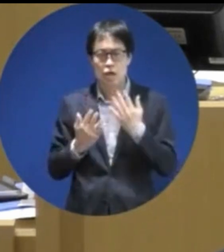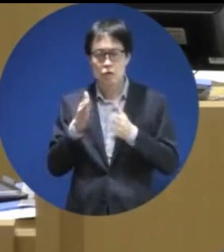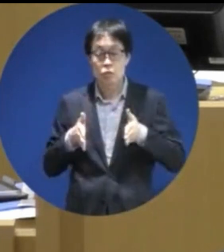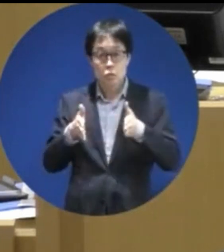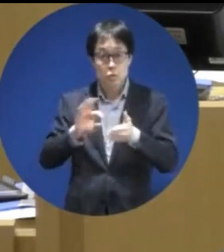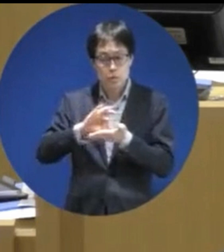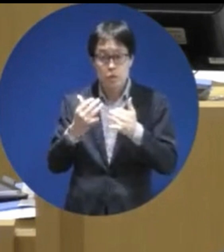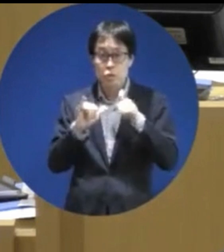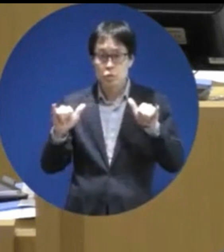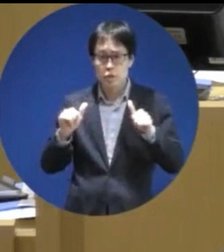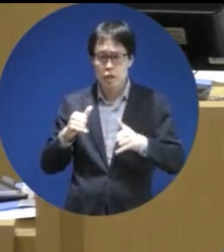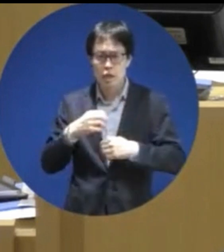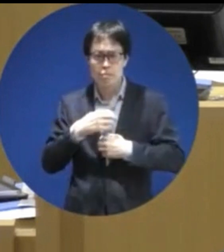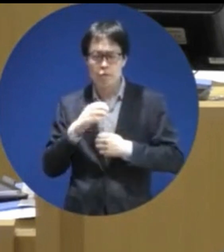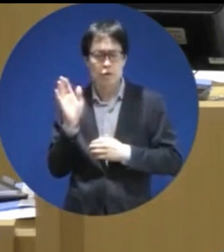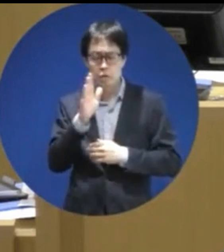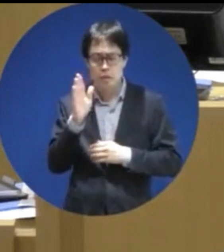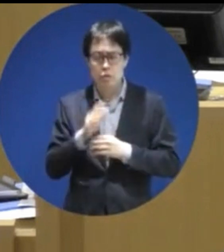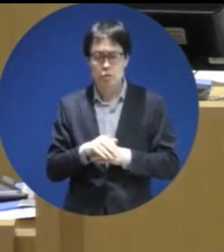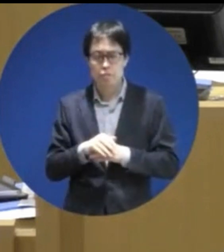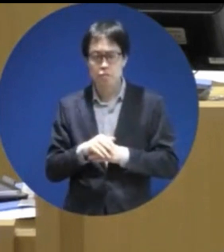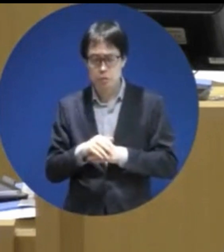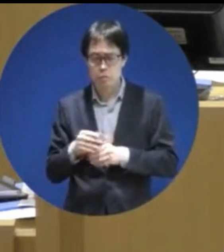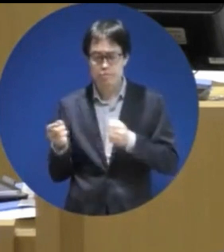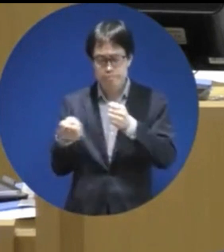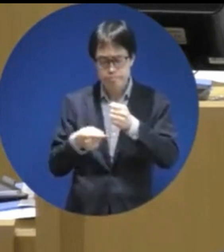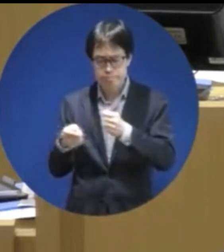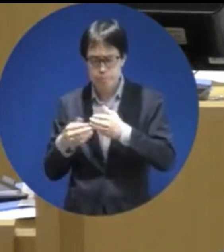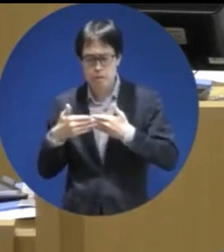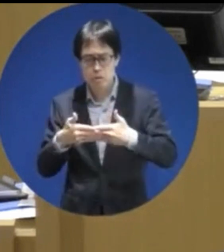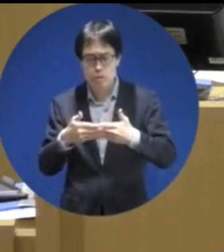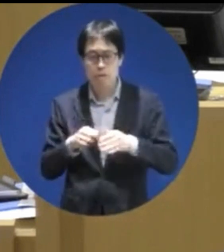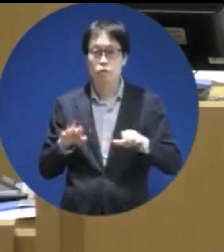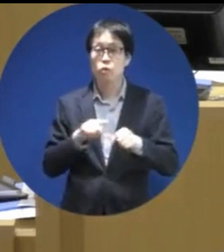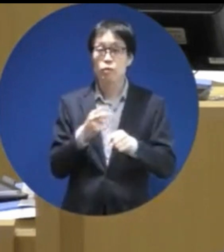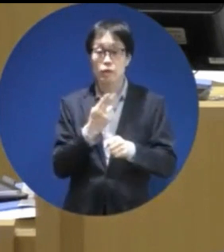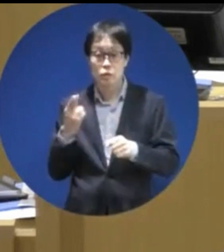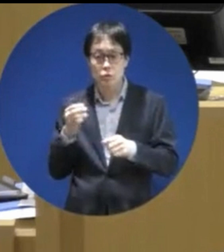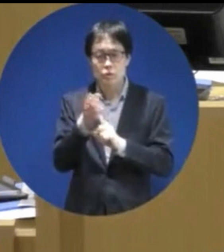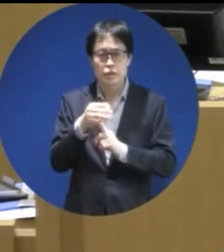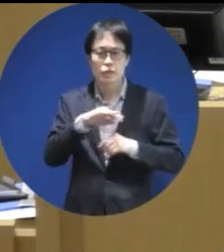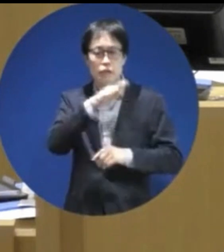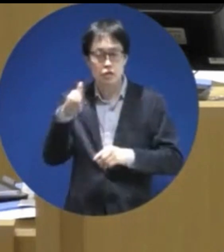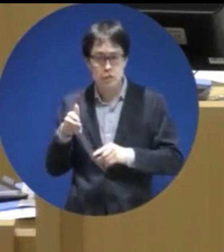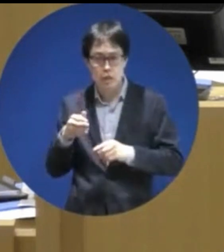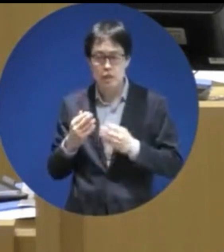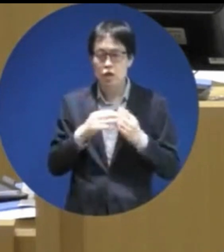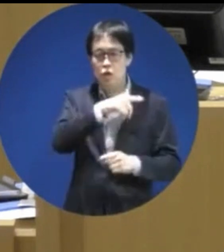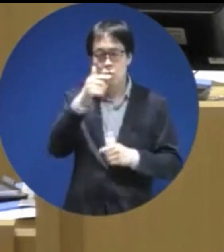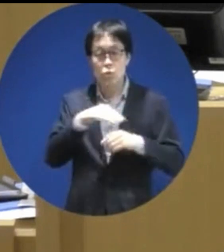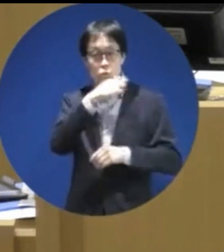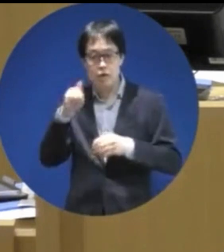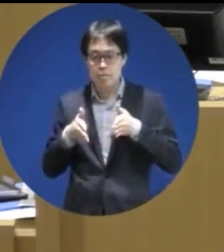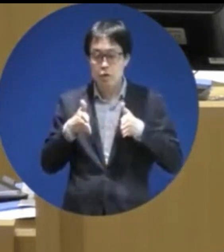への危険がないよう、それら枯損木を順次伐採しています。また今年度、笹塚緑道と大山緑道の一部をモデル